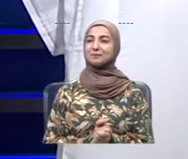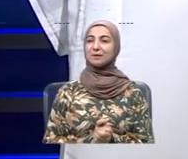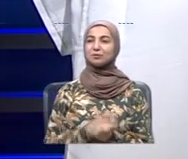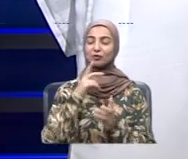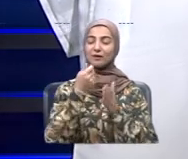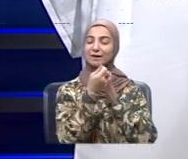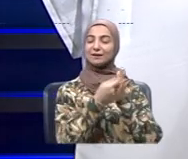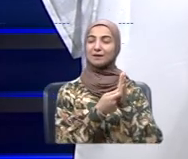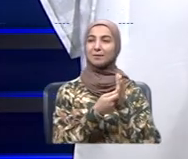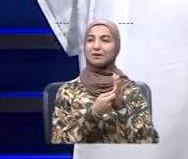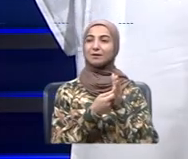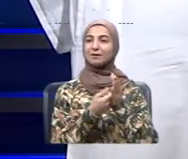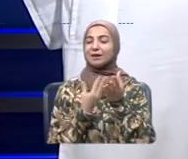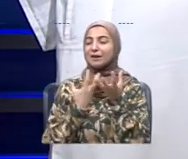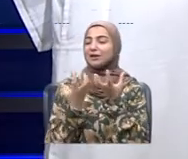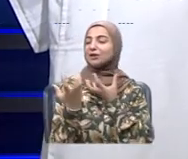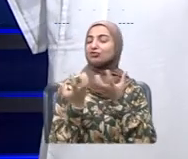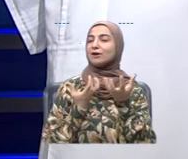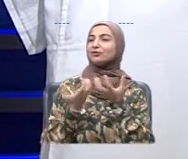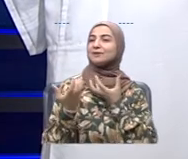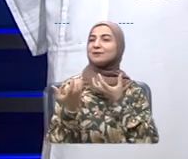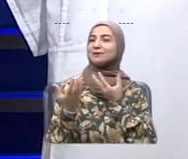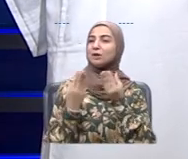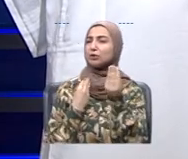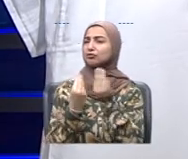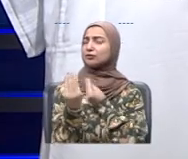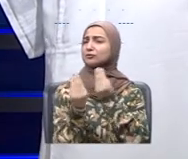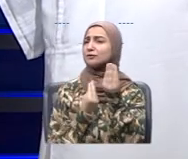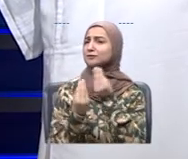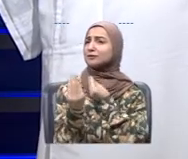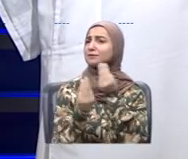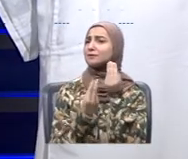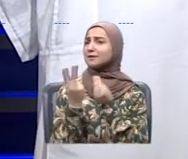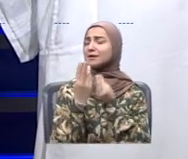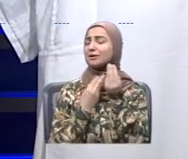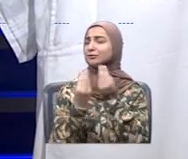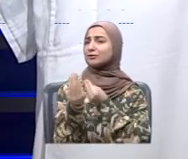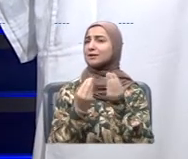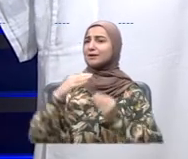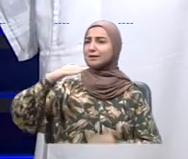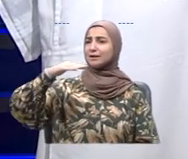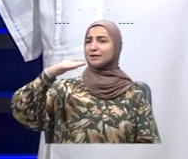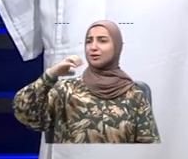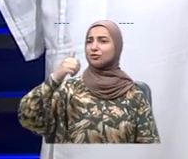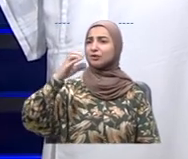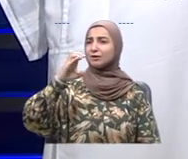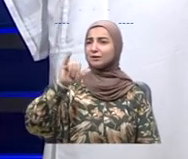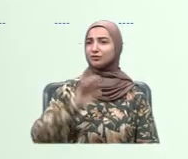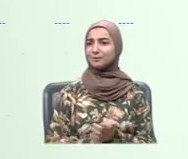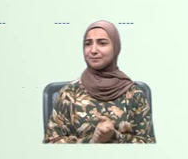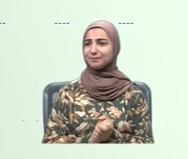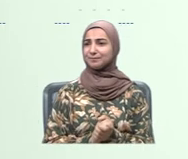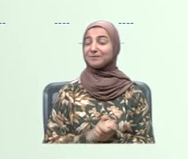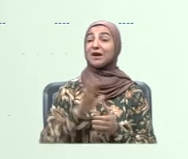نمط كتابي يسمى النمط الحجاجي، والذي يعني أننا نحن أمام نص